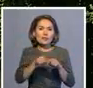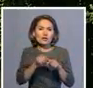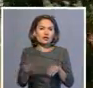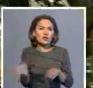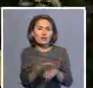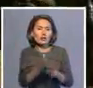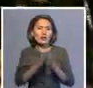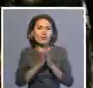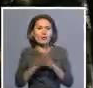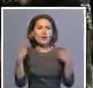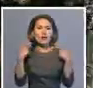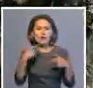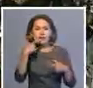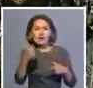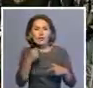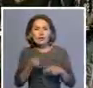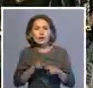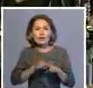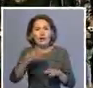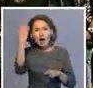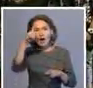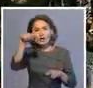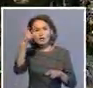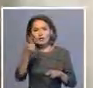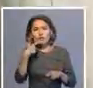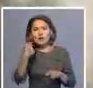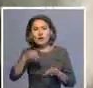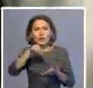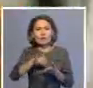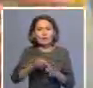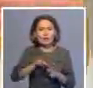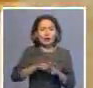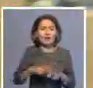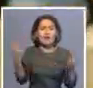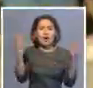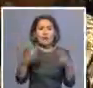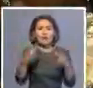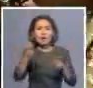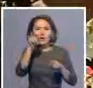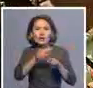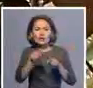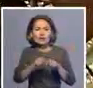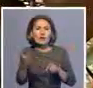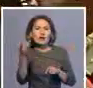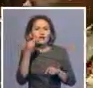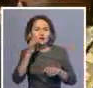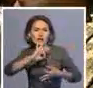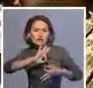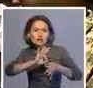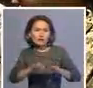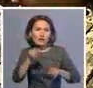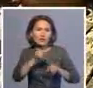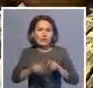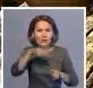үйі жанына бақылау өткізу бекеті қойылған. Ауған соғысы ардагерлерінің айтуынша, тосыннан қойылған бекетте аулаға кіретін көліктер әбден тексеріледі.